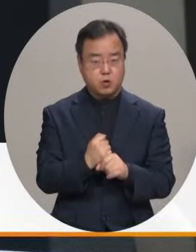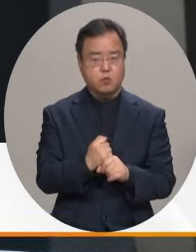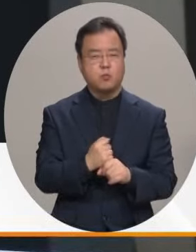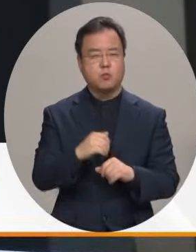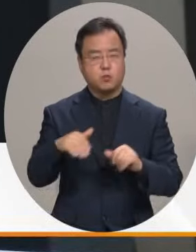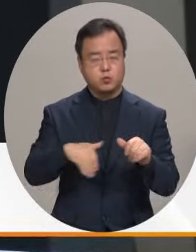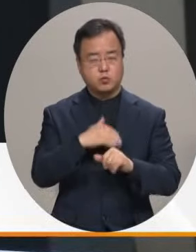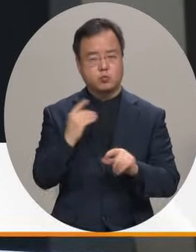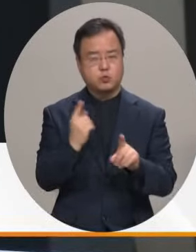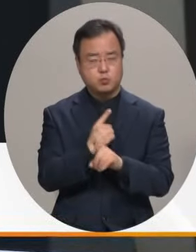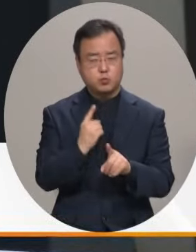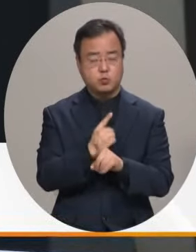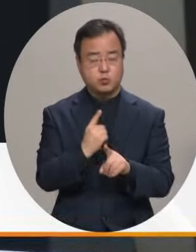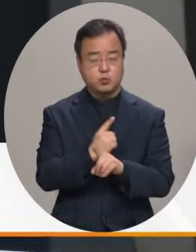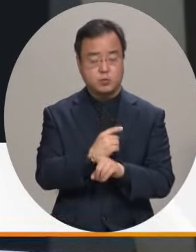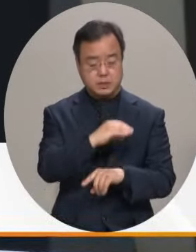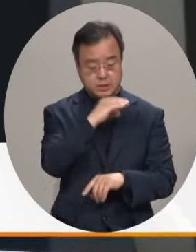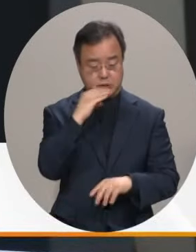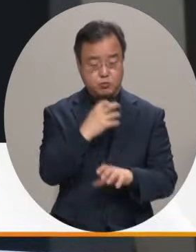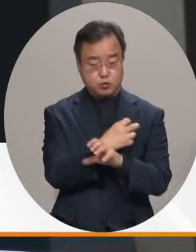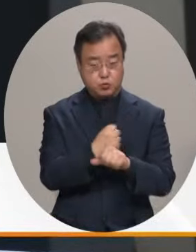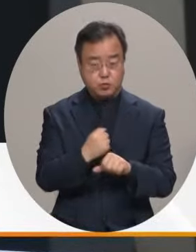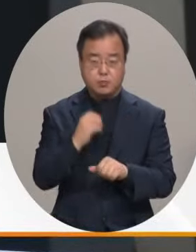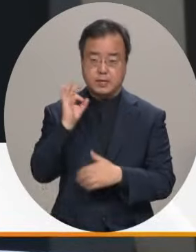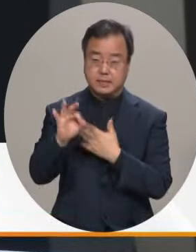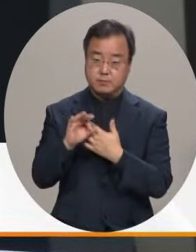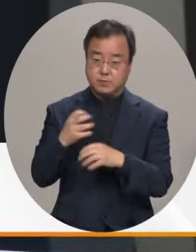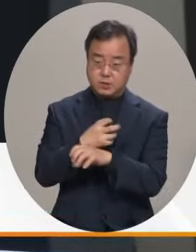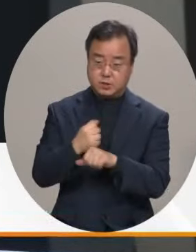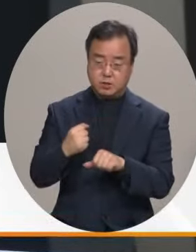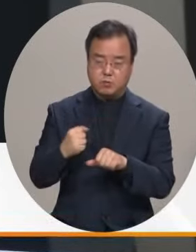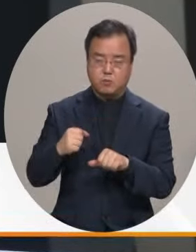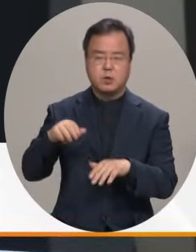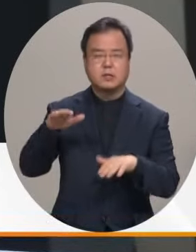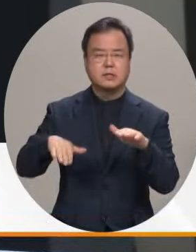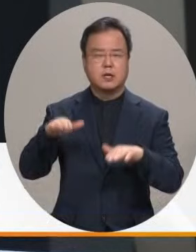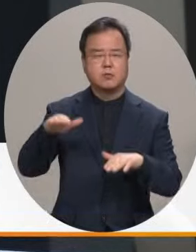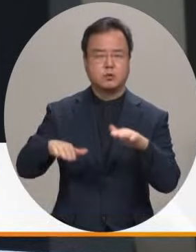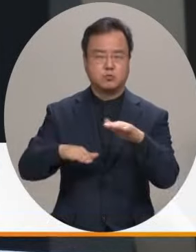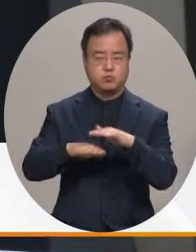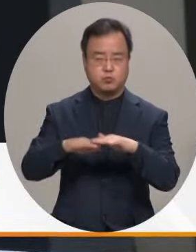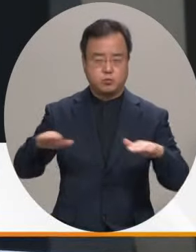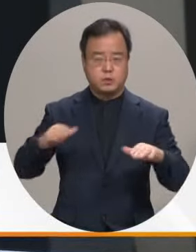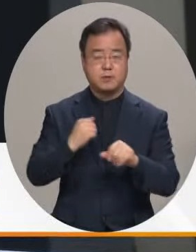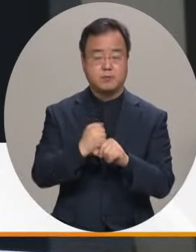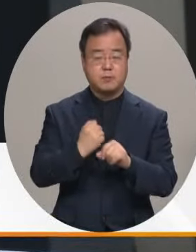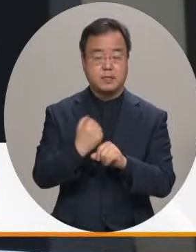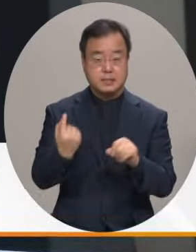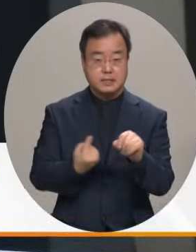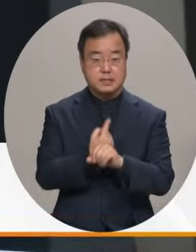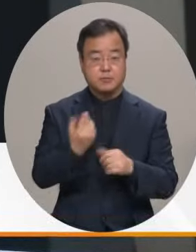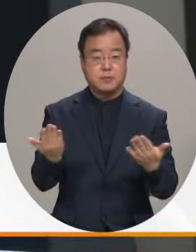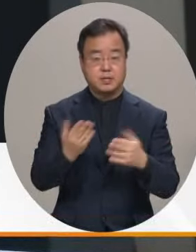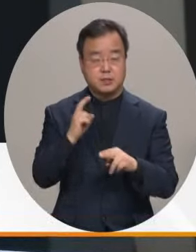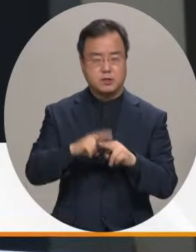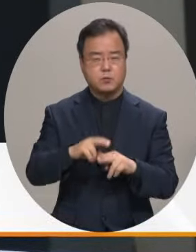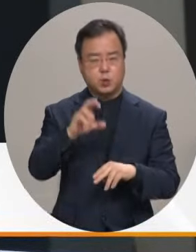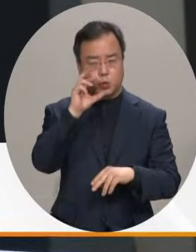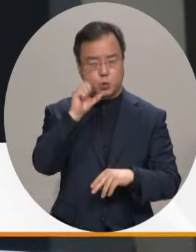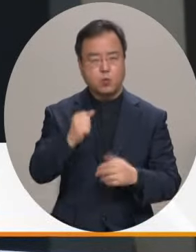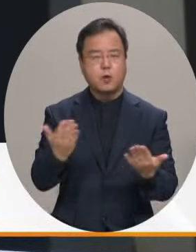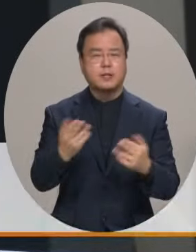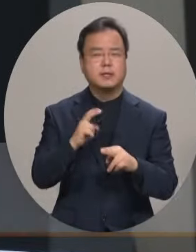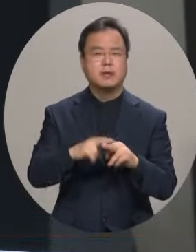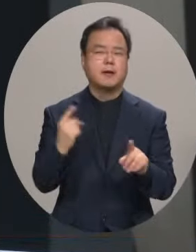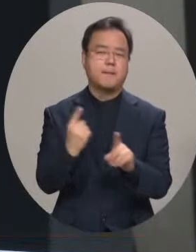완화하면서 정규직과 비정규직간의 격차를 완화하는 것 그리고 시간제 일자리를 양질의 일자리로 전환하는